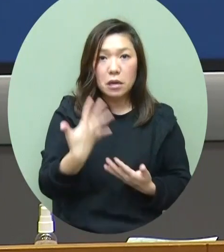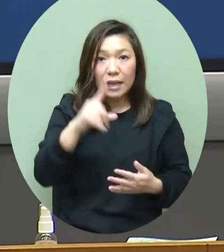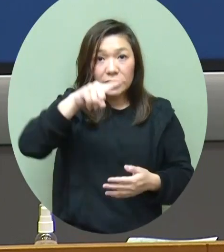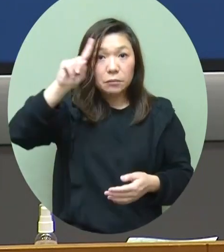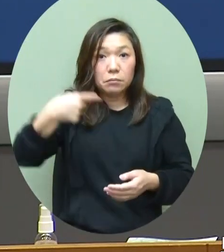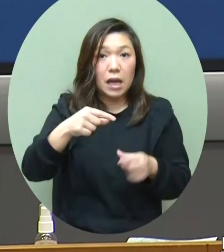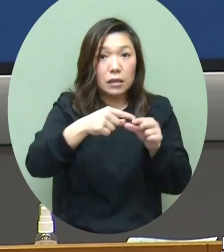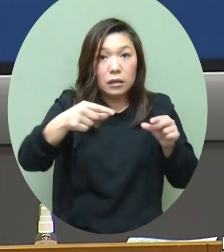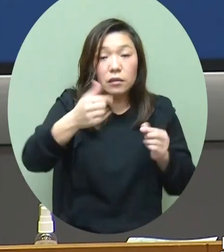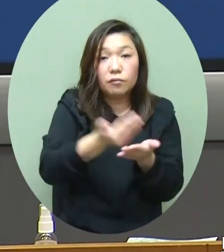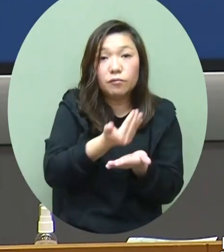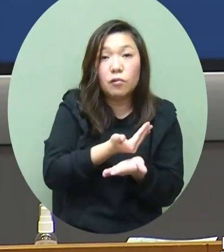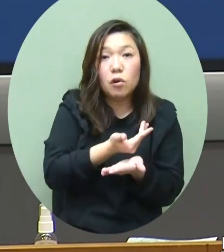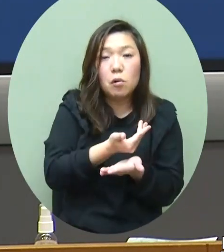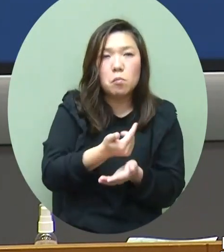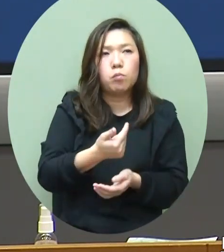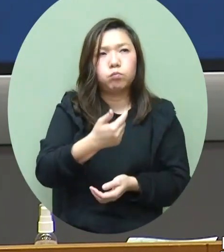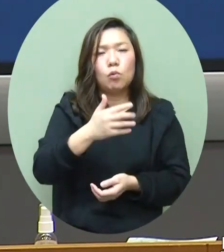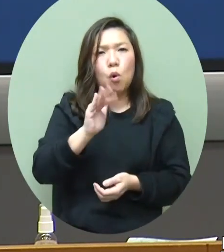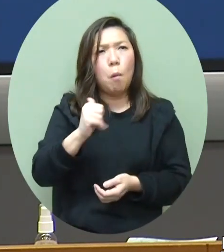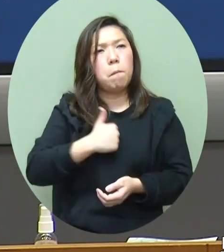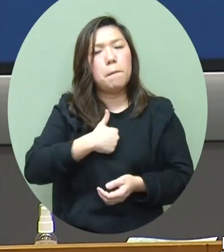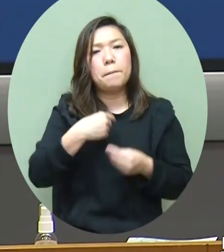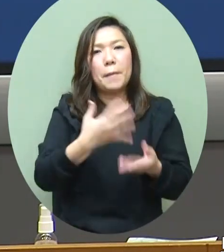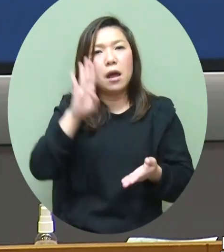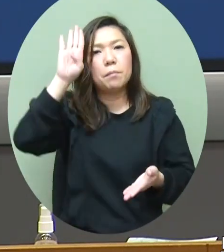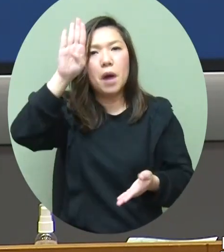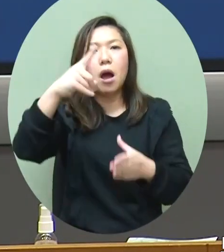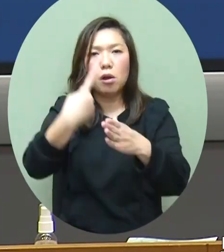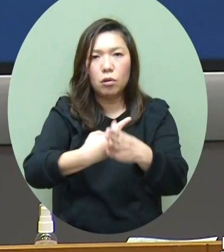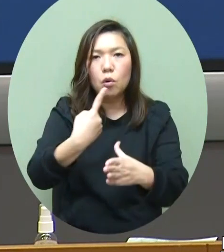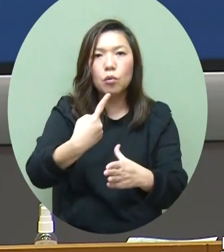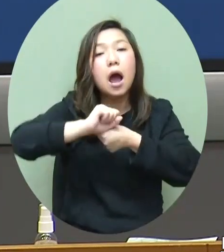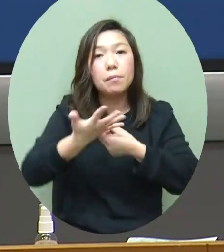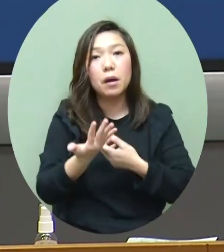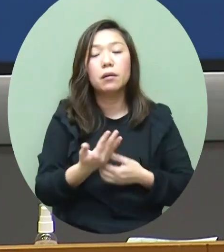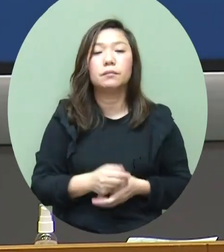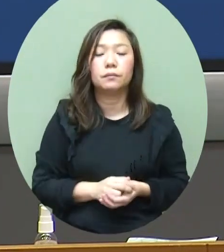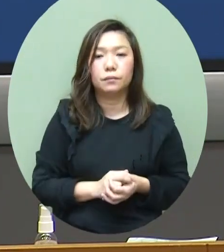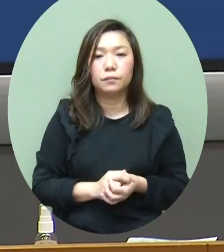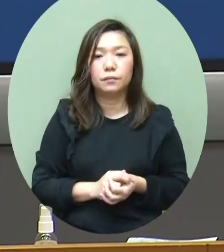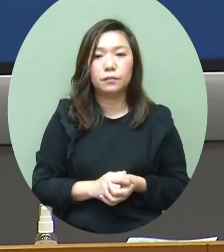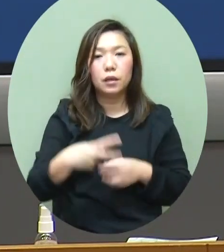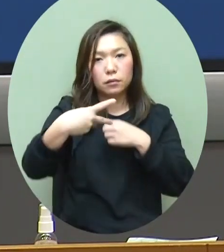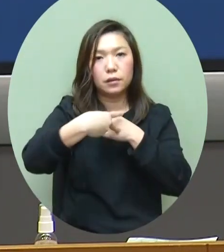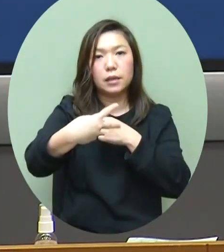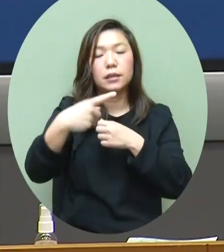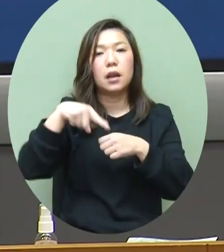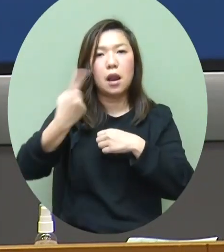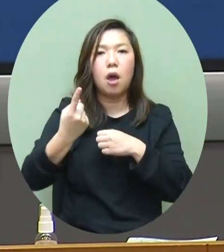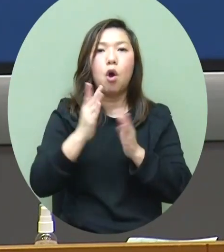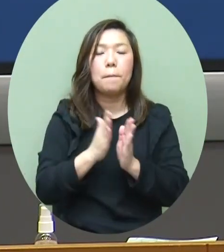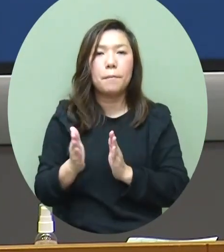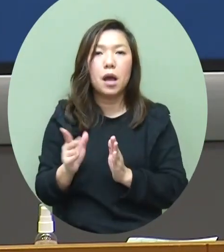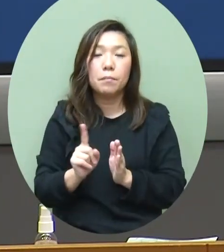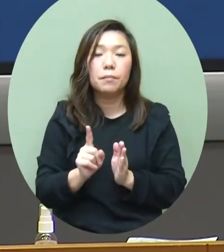測試包咧，將係可以足夠學校喺未來一個月使用。第二個嘅額外嘅措施